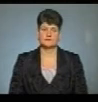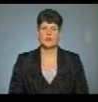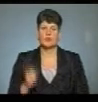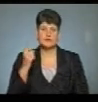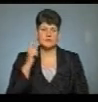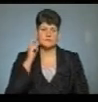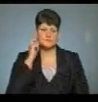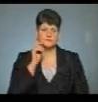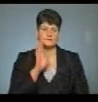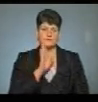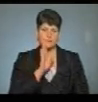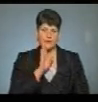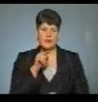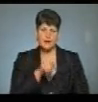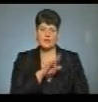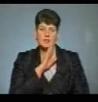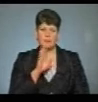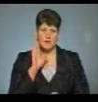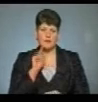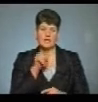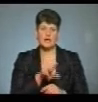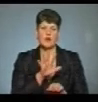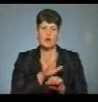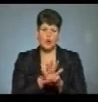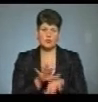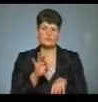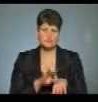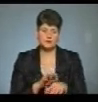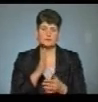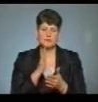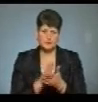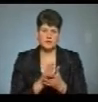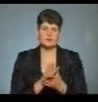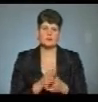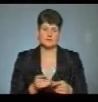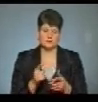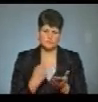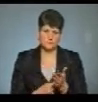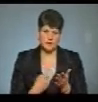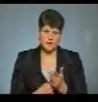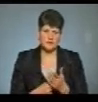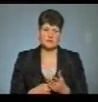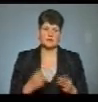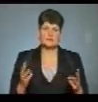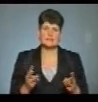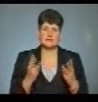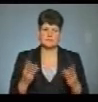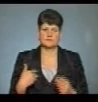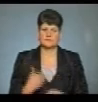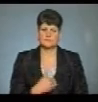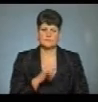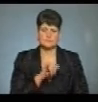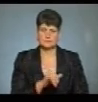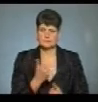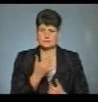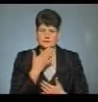Одинадцятирічна дитина та її мати, в яких коронавірус підтвердили вчора, в стабільному стані. Пневмонії в них немає.